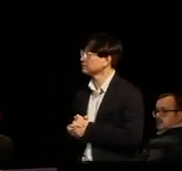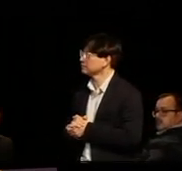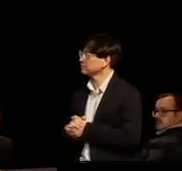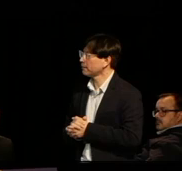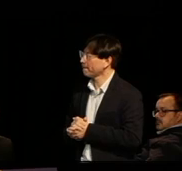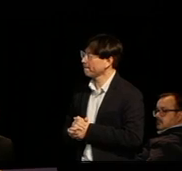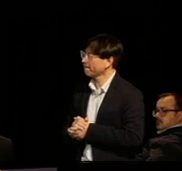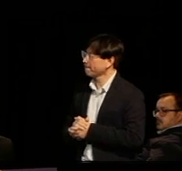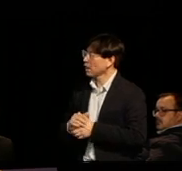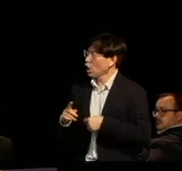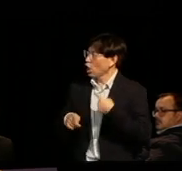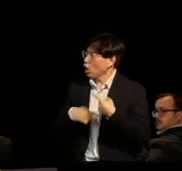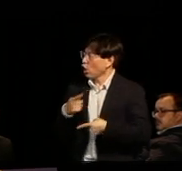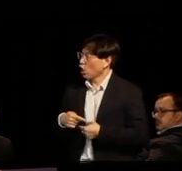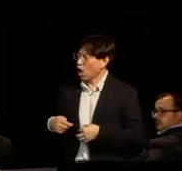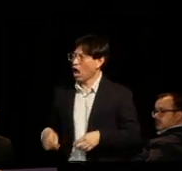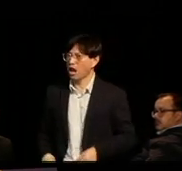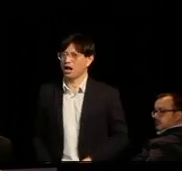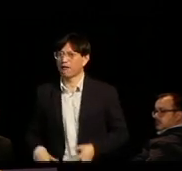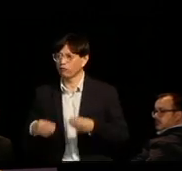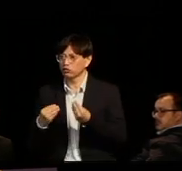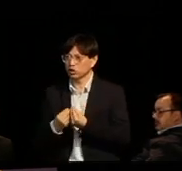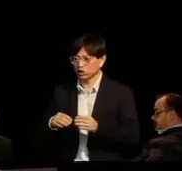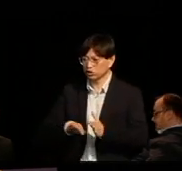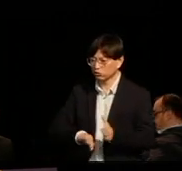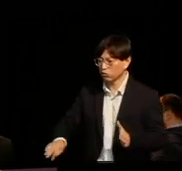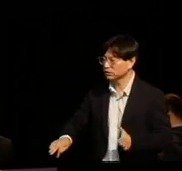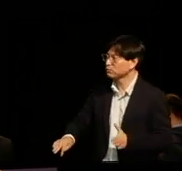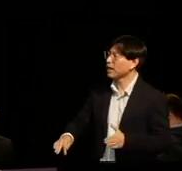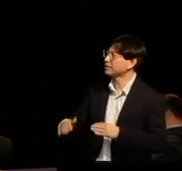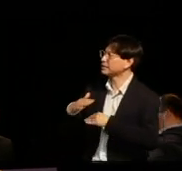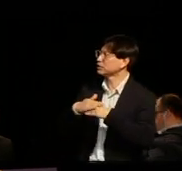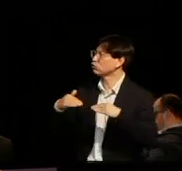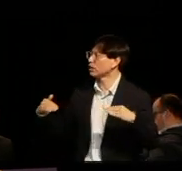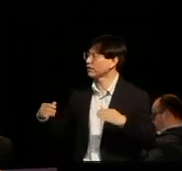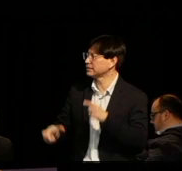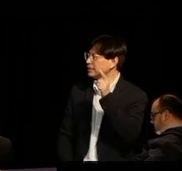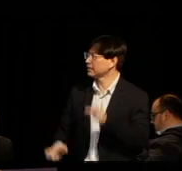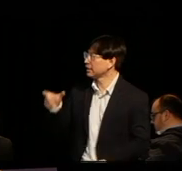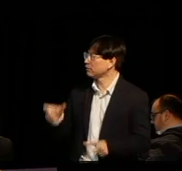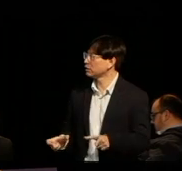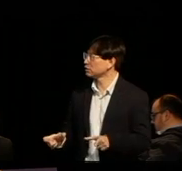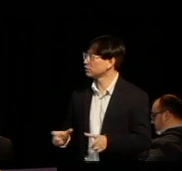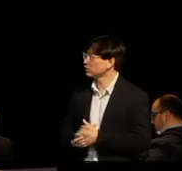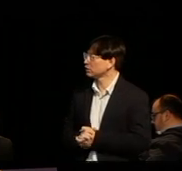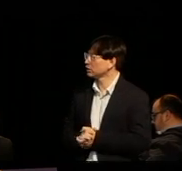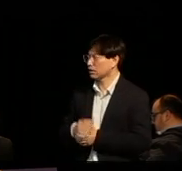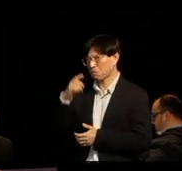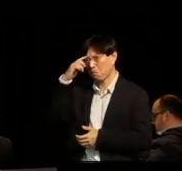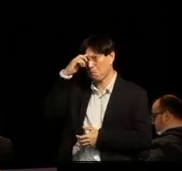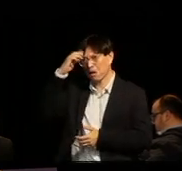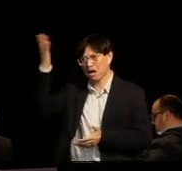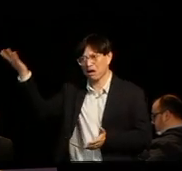parte successiva la fruizione degli spazi sulla base delle condizioni della persona no magari mi rendo conto